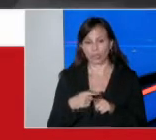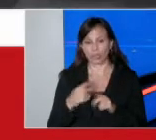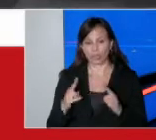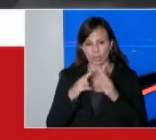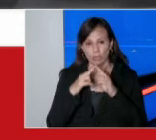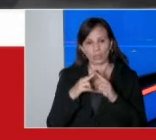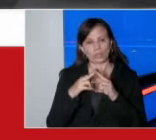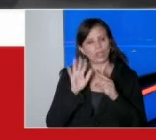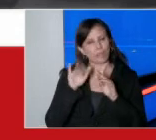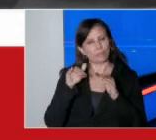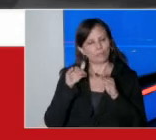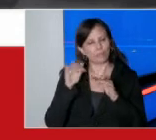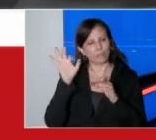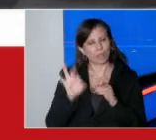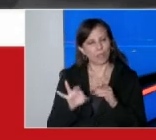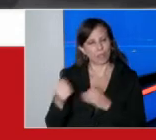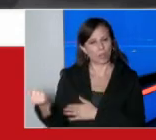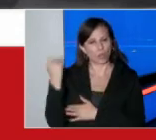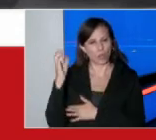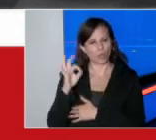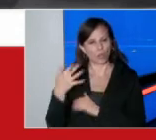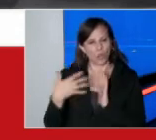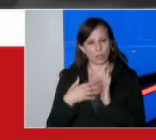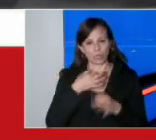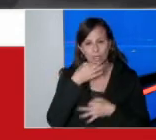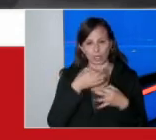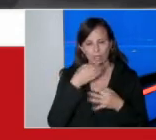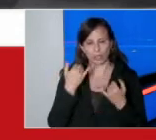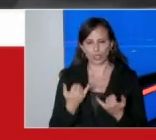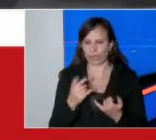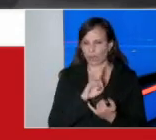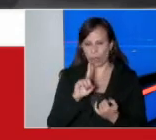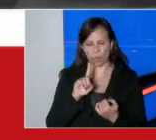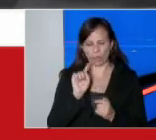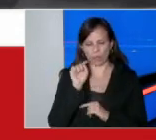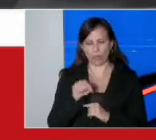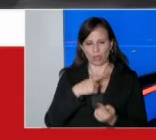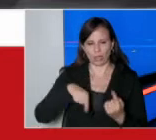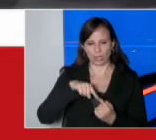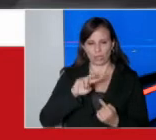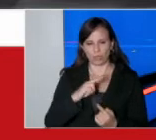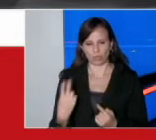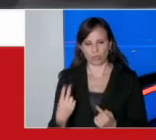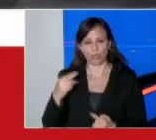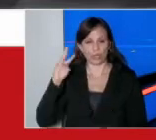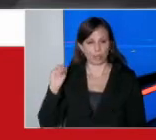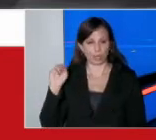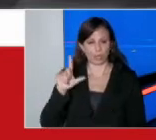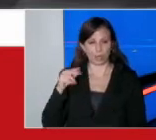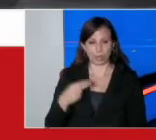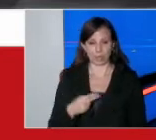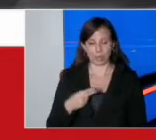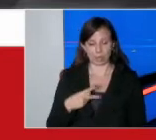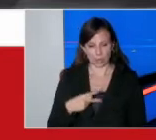מסוימת בכוחו בסקרים, והוא כרגע לא מגיע לסיבוב השני, אלא מרין לפן היא זאת שככל הנראה